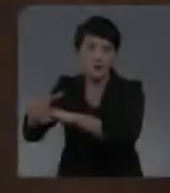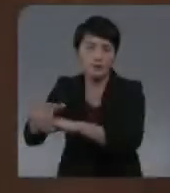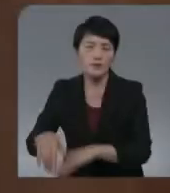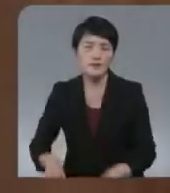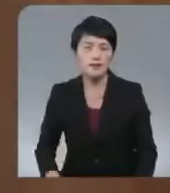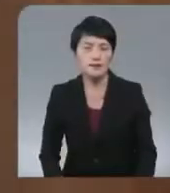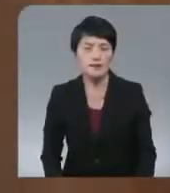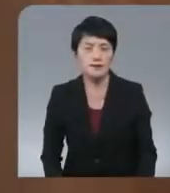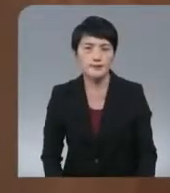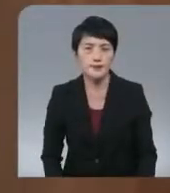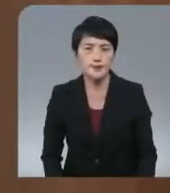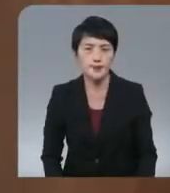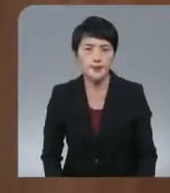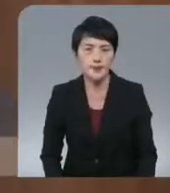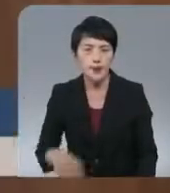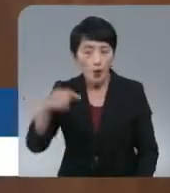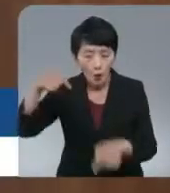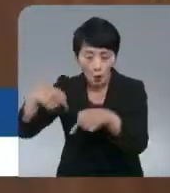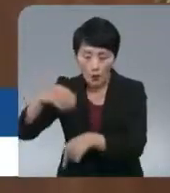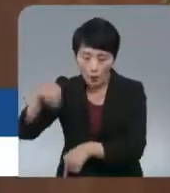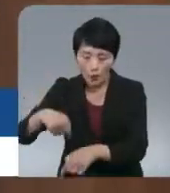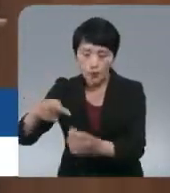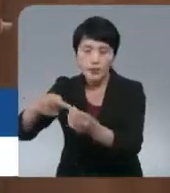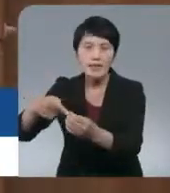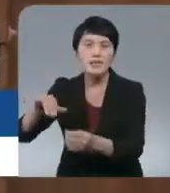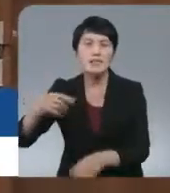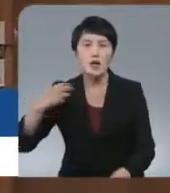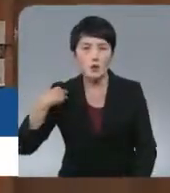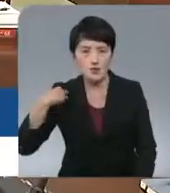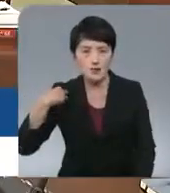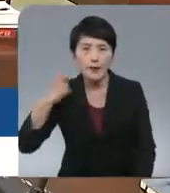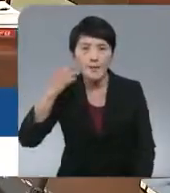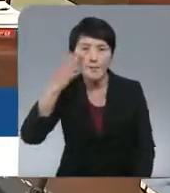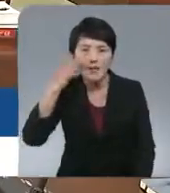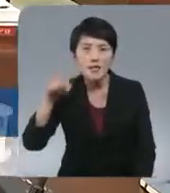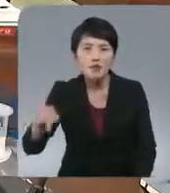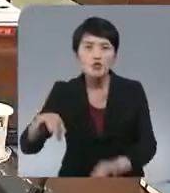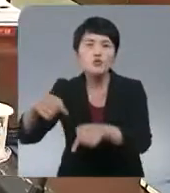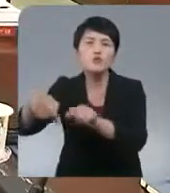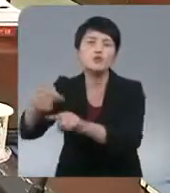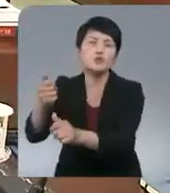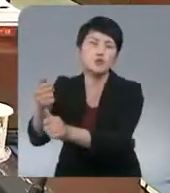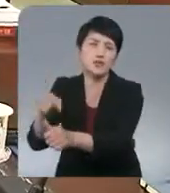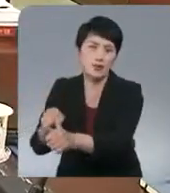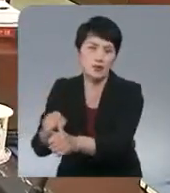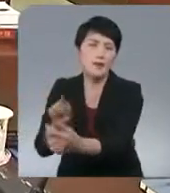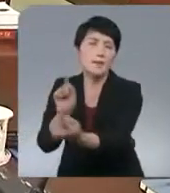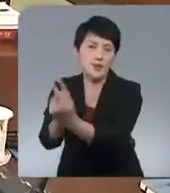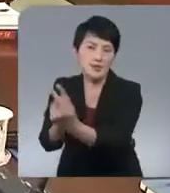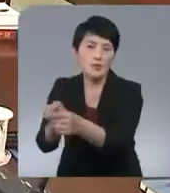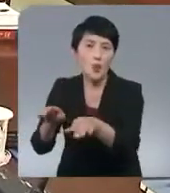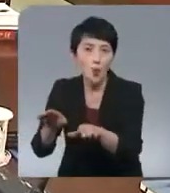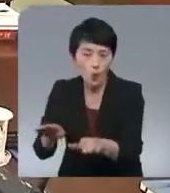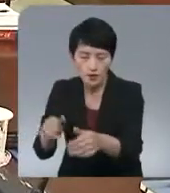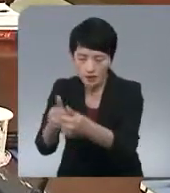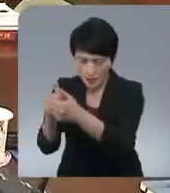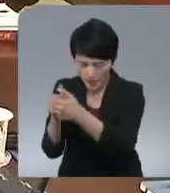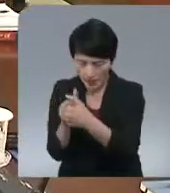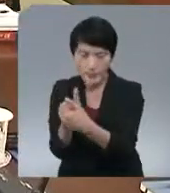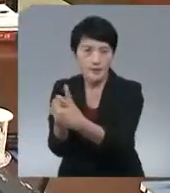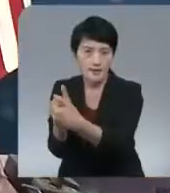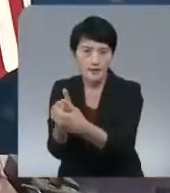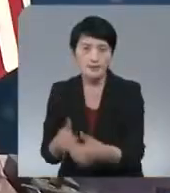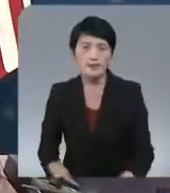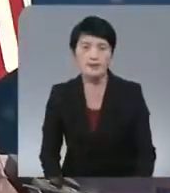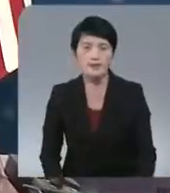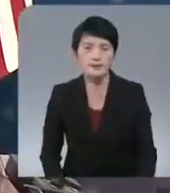Ông Thứ trưởng Bộ Ngoại giao Hàn Quốc trôi hình tôn ngày mùng 7 tháng 6 đã nhóm họp với người đồng cấp mỹ Wendy sementes